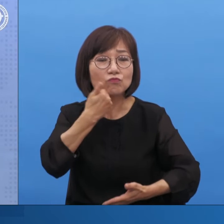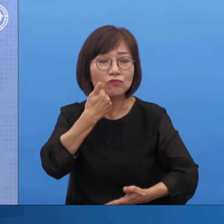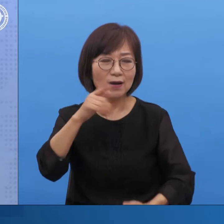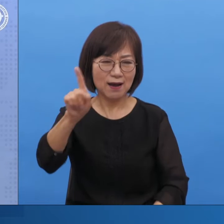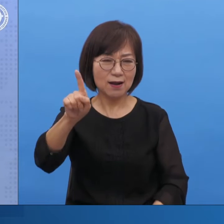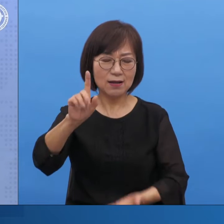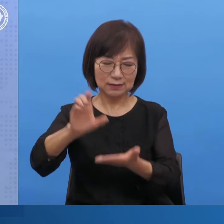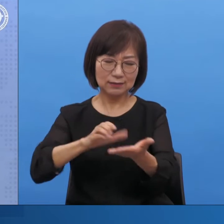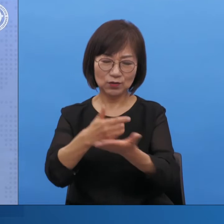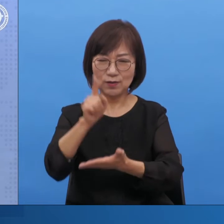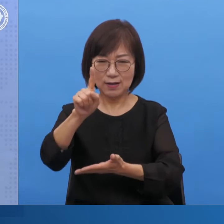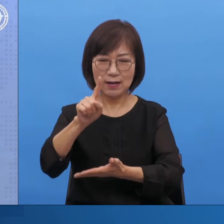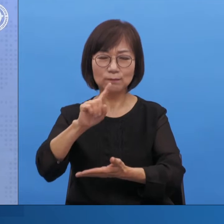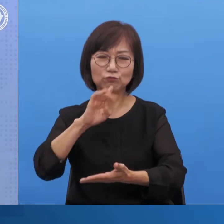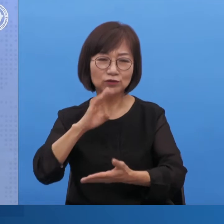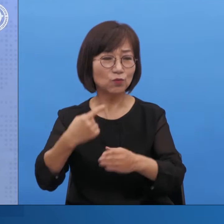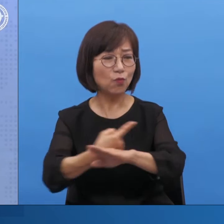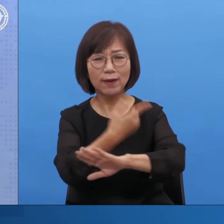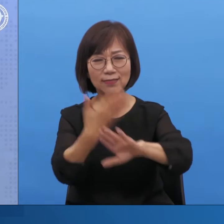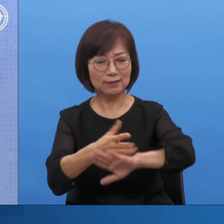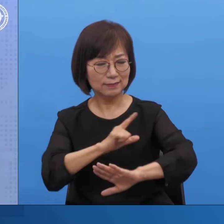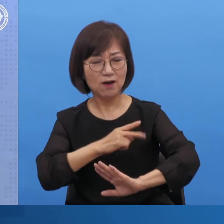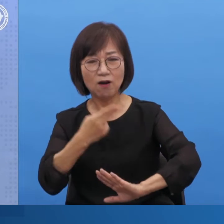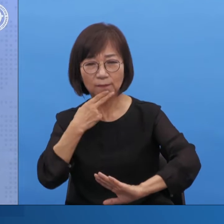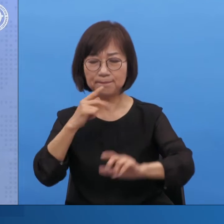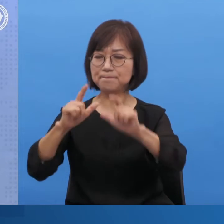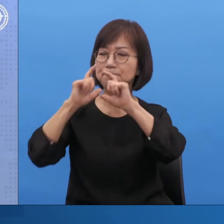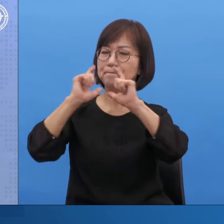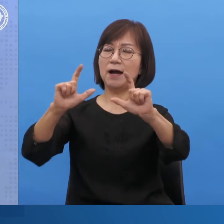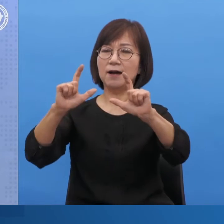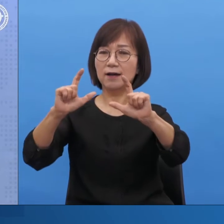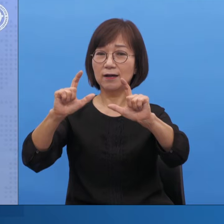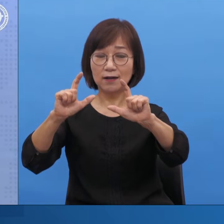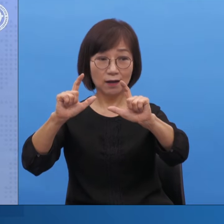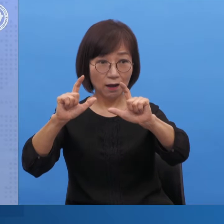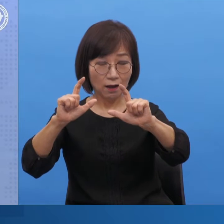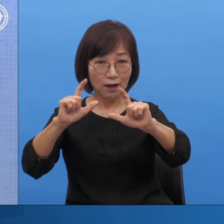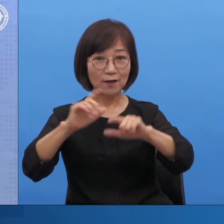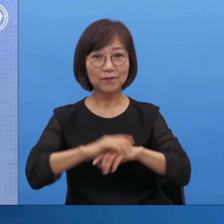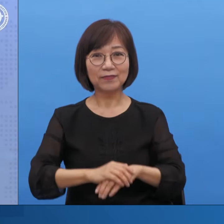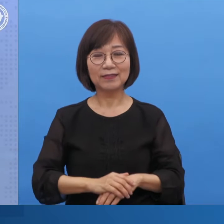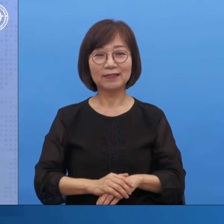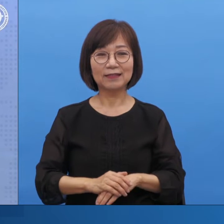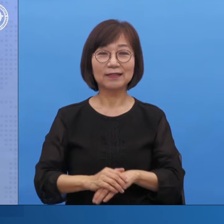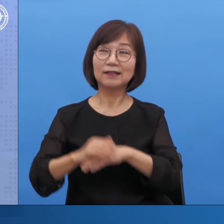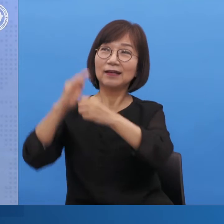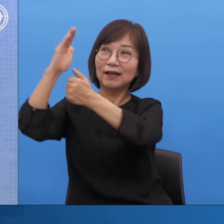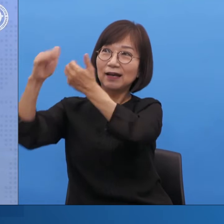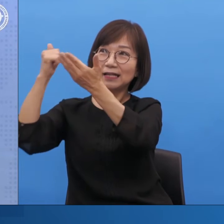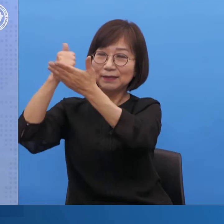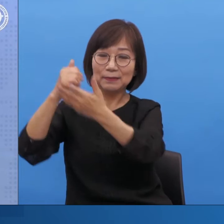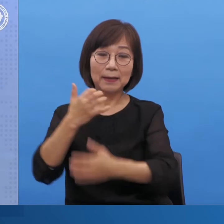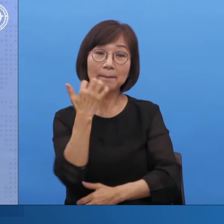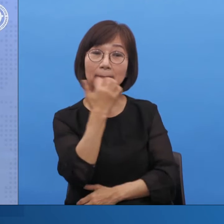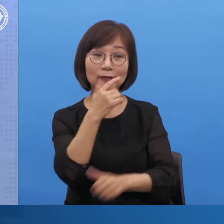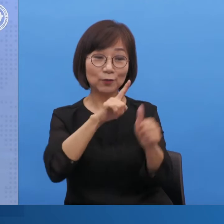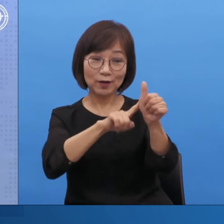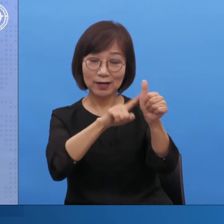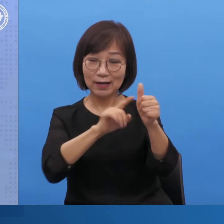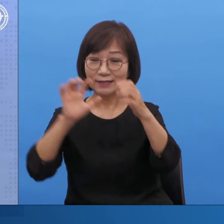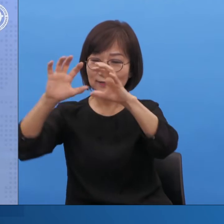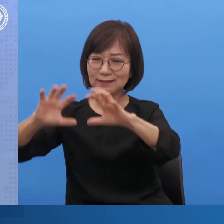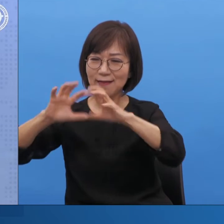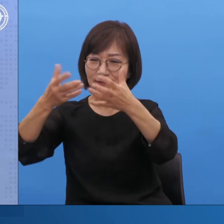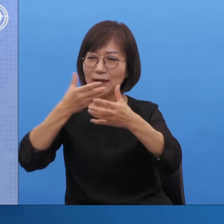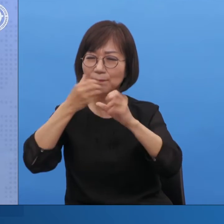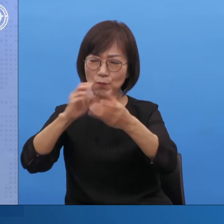"There's no other name that he has given to us to bring us salvation." 이 베드로에게 세계복음을 맡긴 겁니다. And so God, he 그렇죠. he